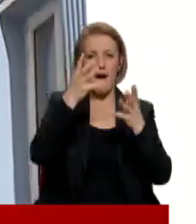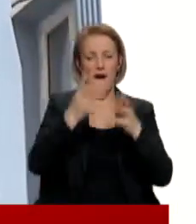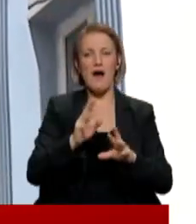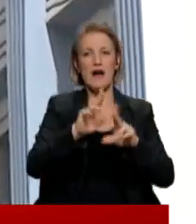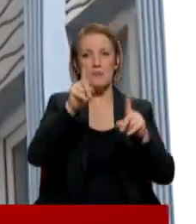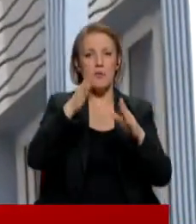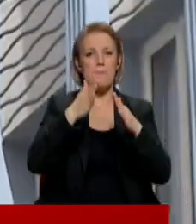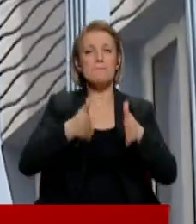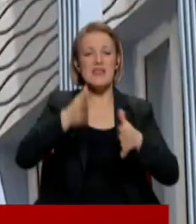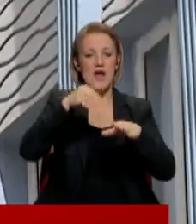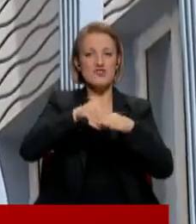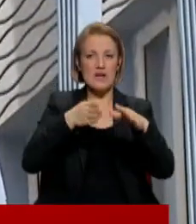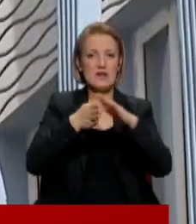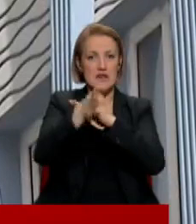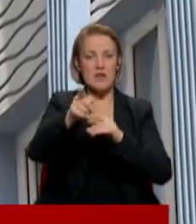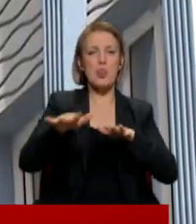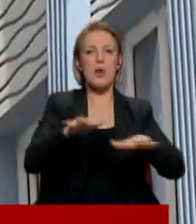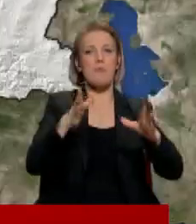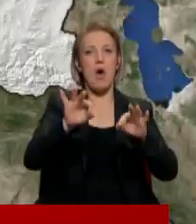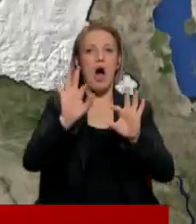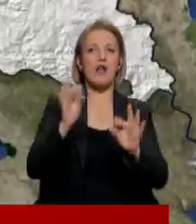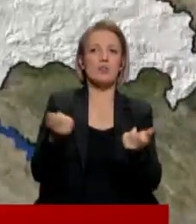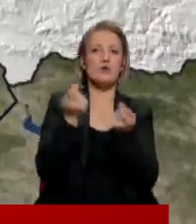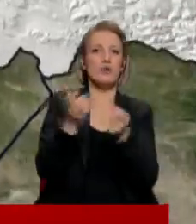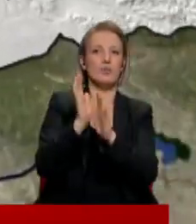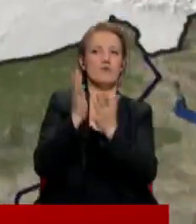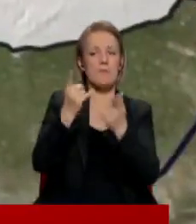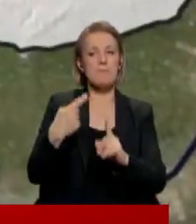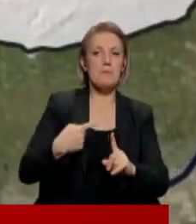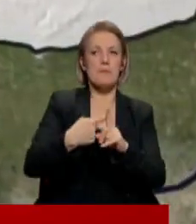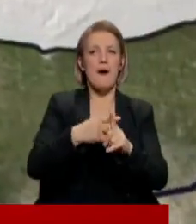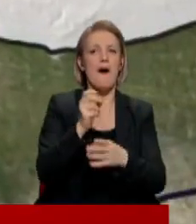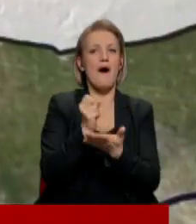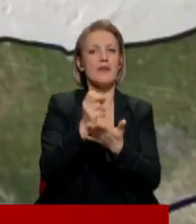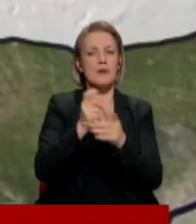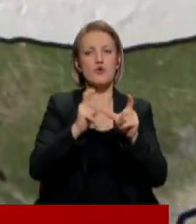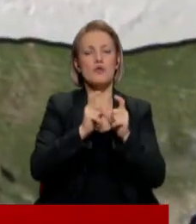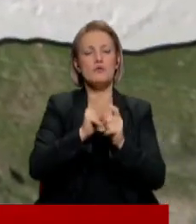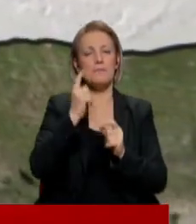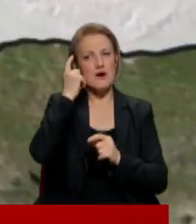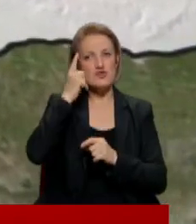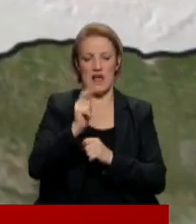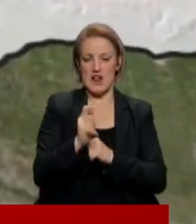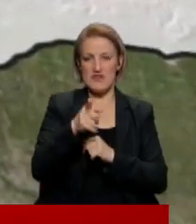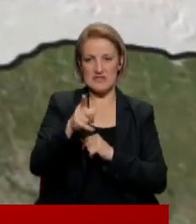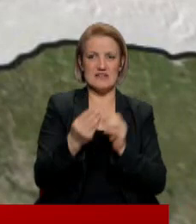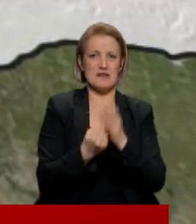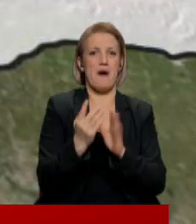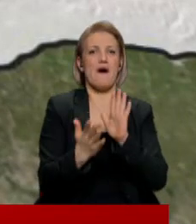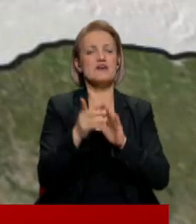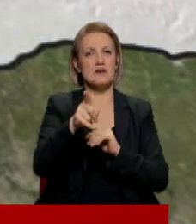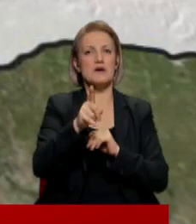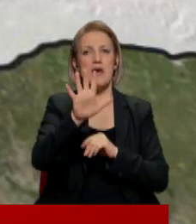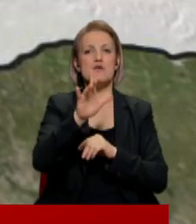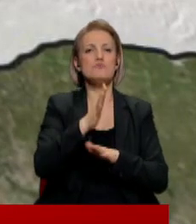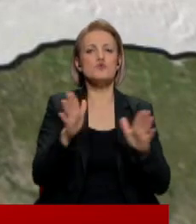hasarlı bu binanın içinde yakalandı. Ama çalışmaya devam ediyorlar. Bir artçı sarsıntı da Adıyaman'ın Gölbaşı ilçesinde sabaha karşı kaydedildi. 5